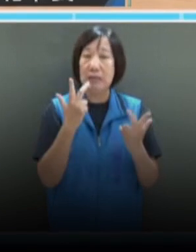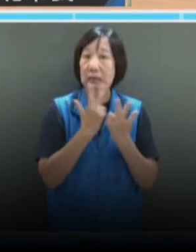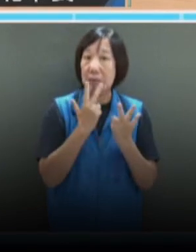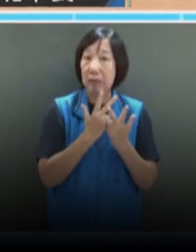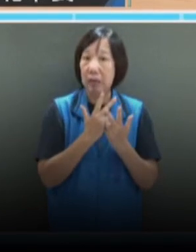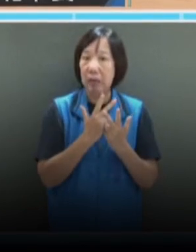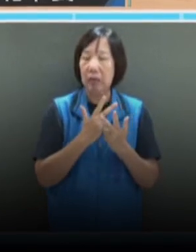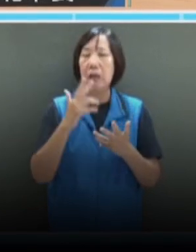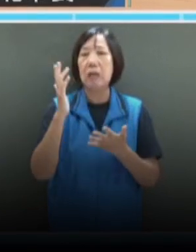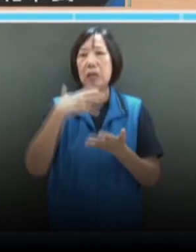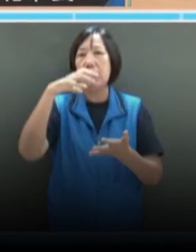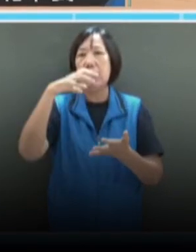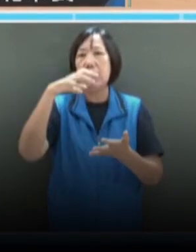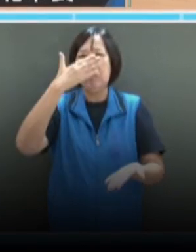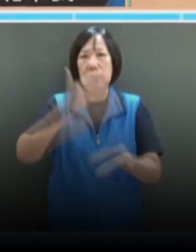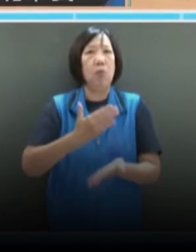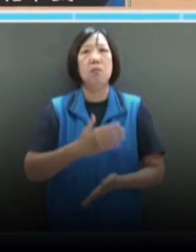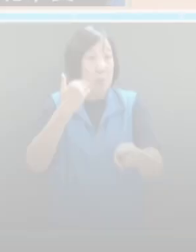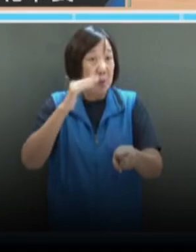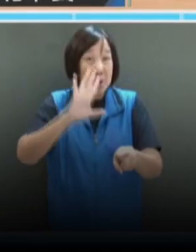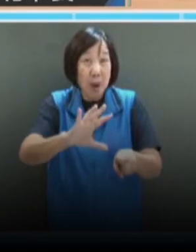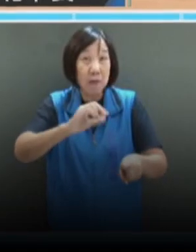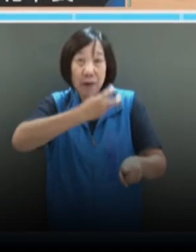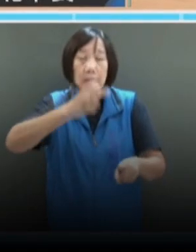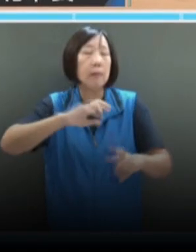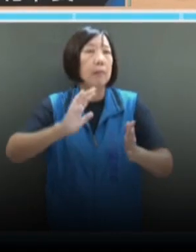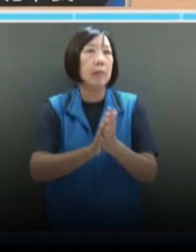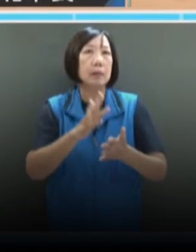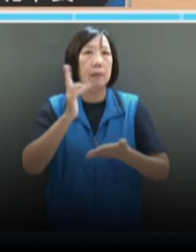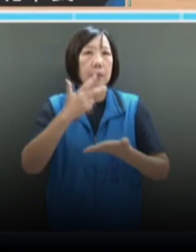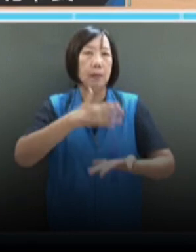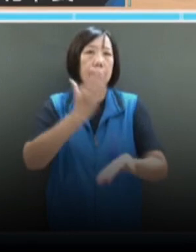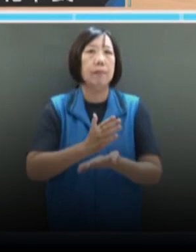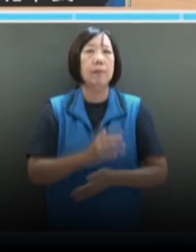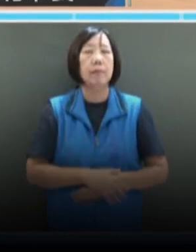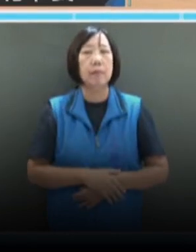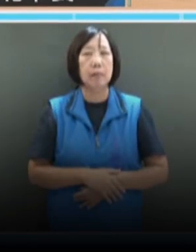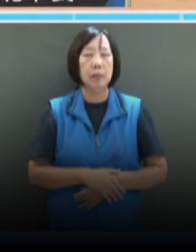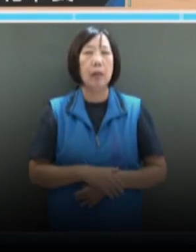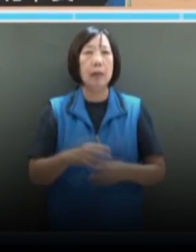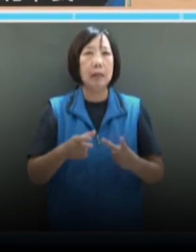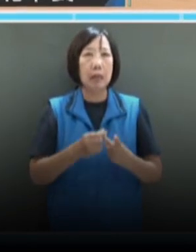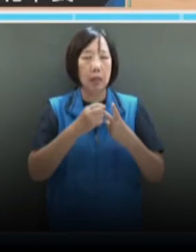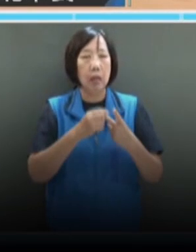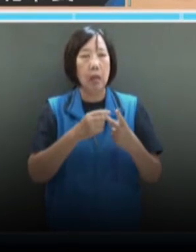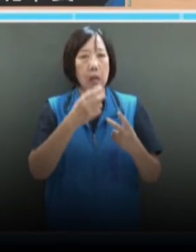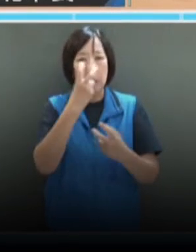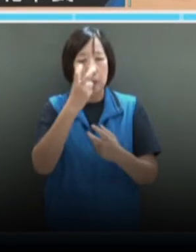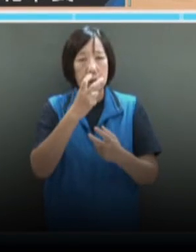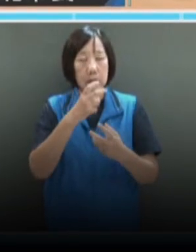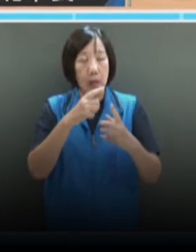用一定暂停。第二个疫情变化的观察指标，从确诊